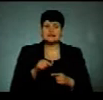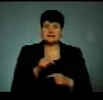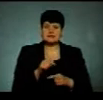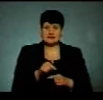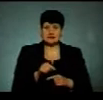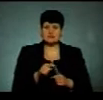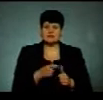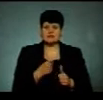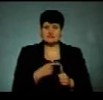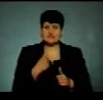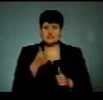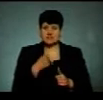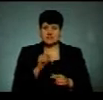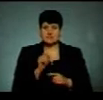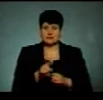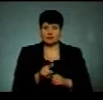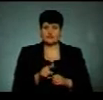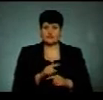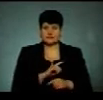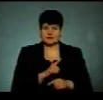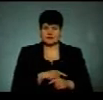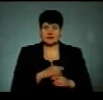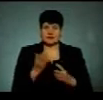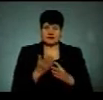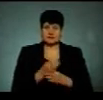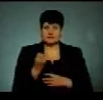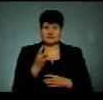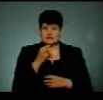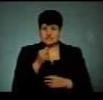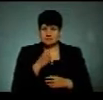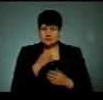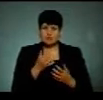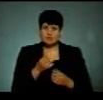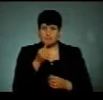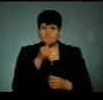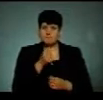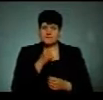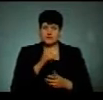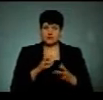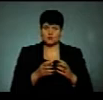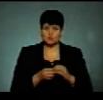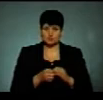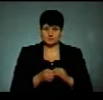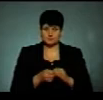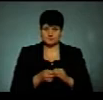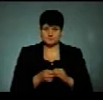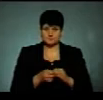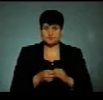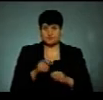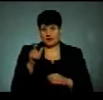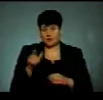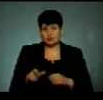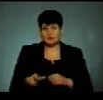це називається річна замовлена потужність. Ми ділимо цю цифру на 12 і отримуємо місячну замовлену потужність. Так? І